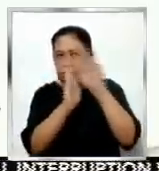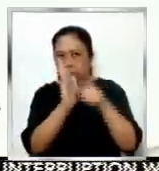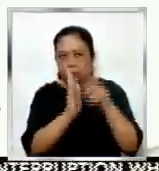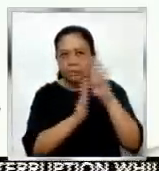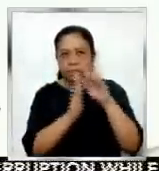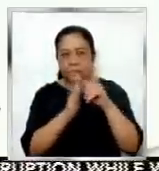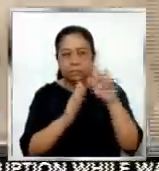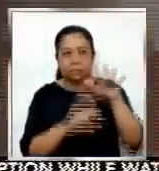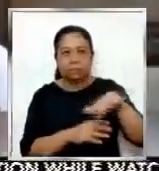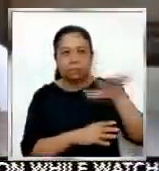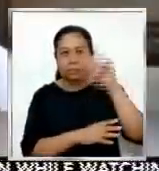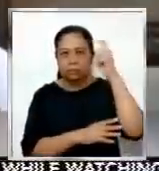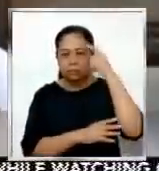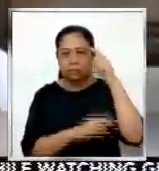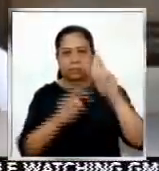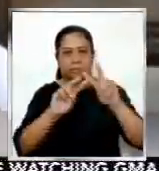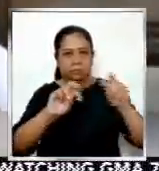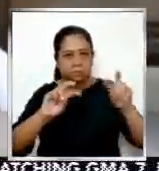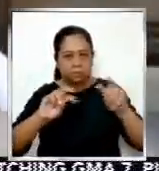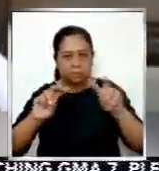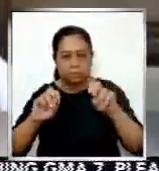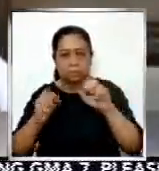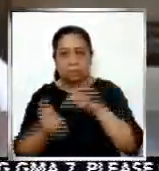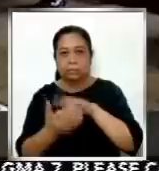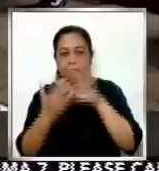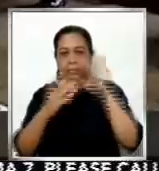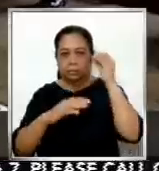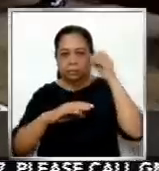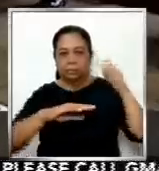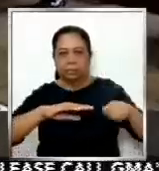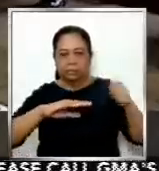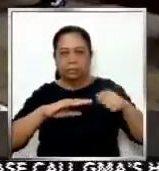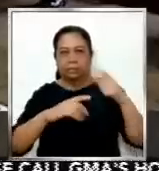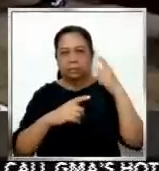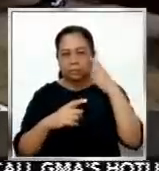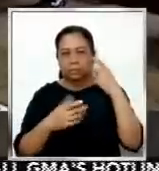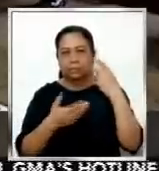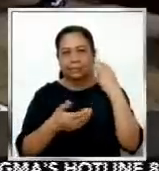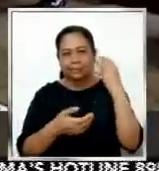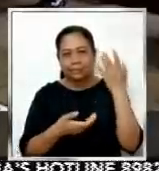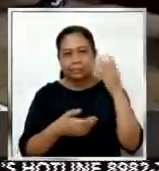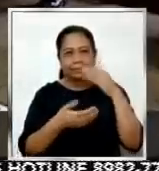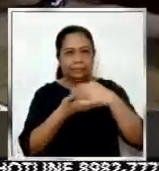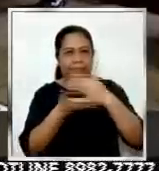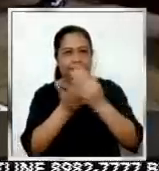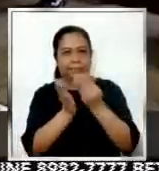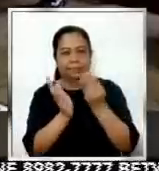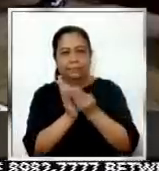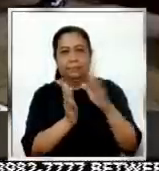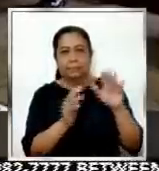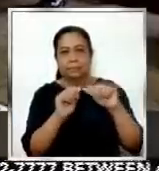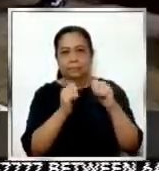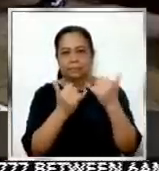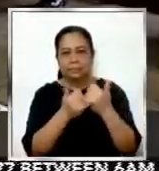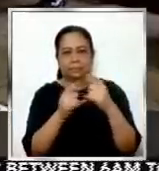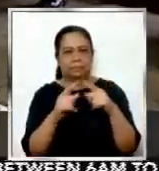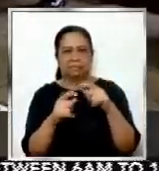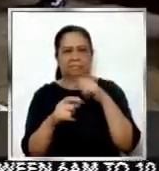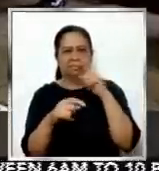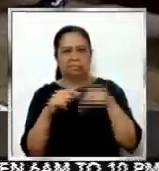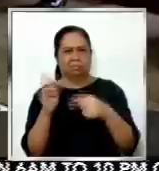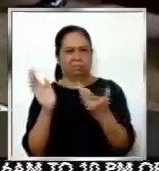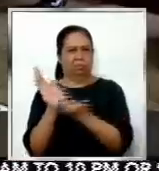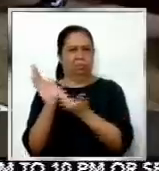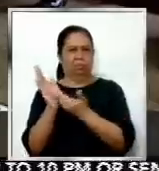taga-gobyerno na iniimbestigahan. Sa pagharap ni Ombudsman Martires sa kamera kanina para sa budget ng ahensya niya, sinabi niyang di kayang patunayan ng